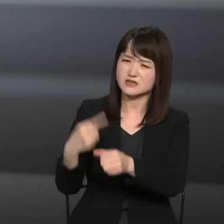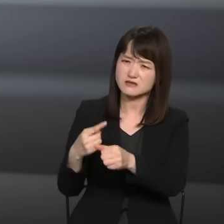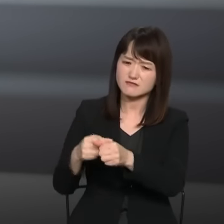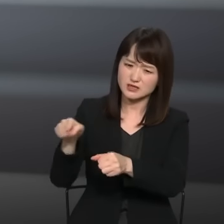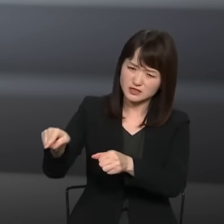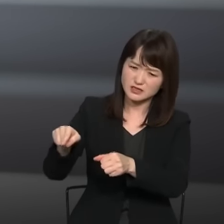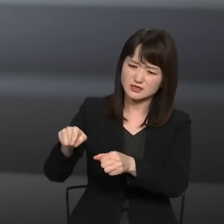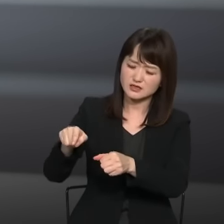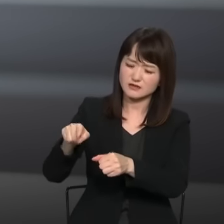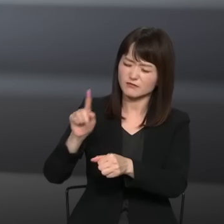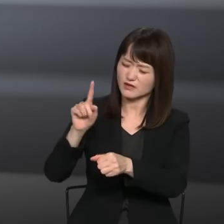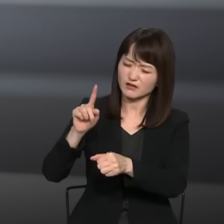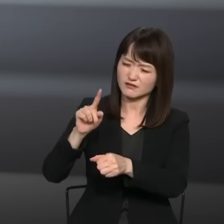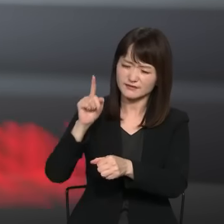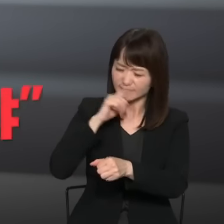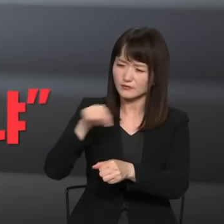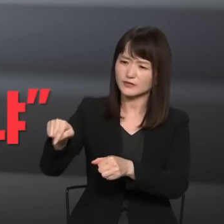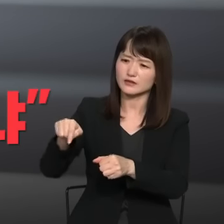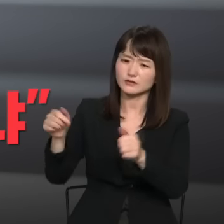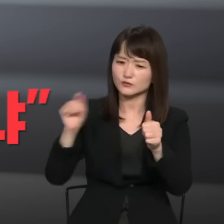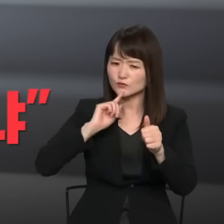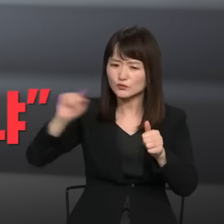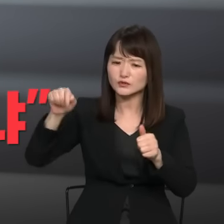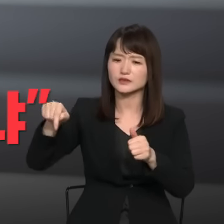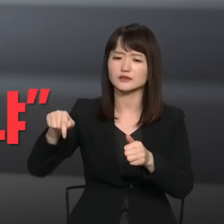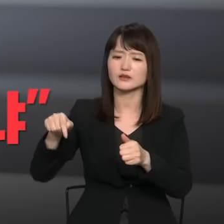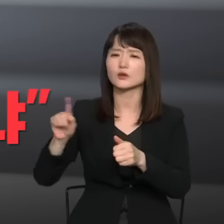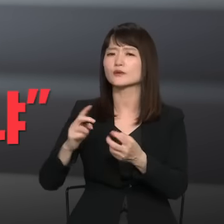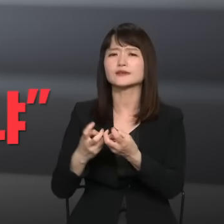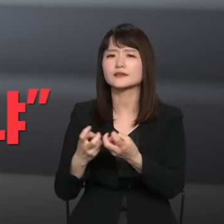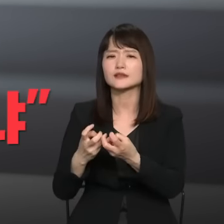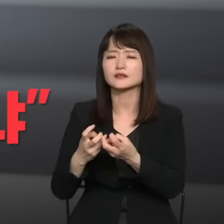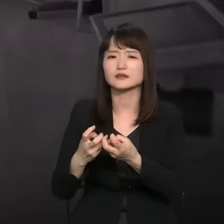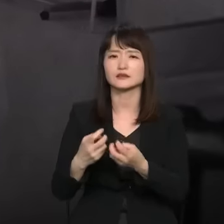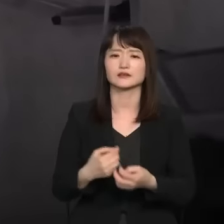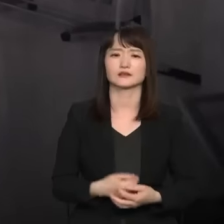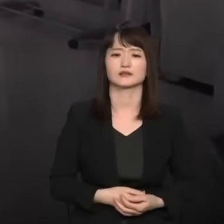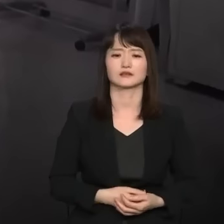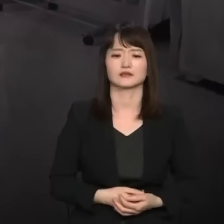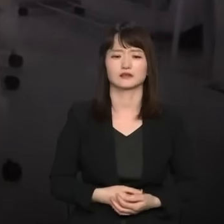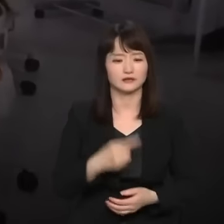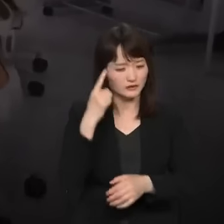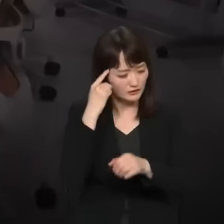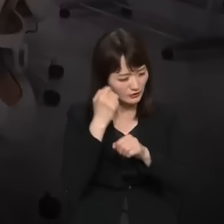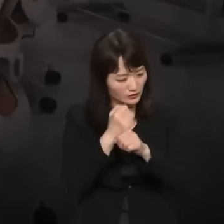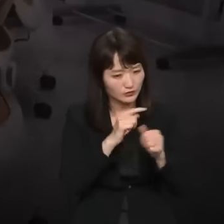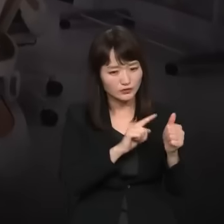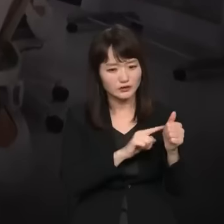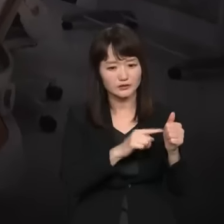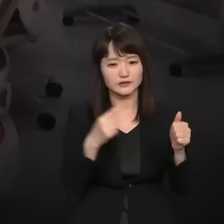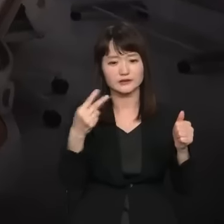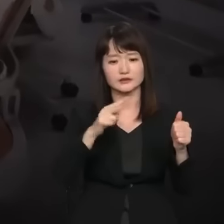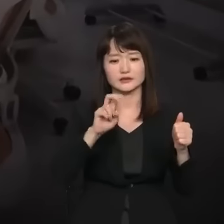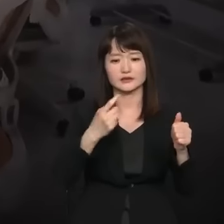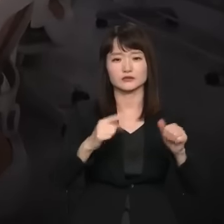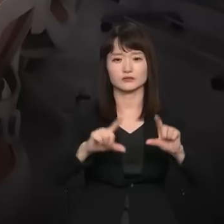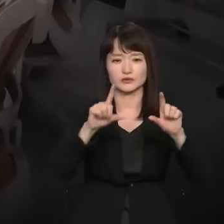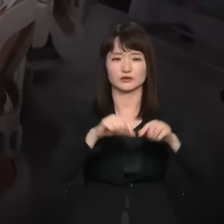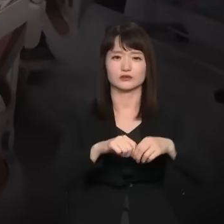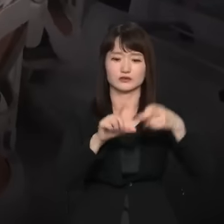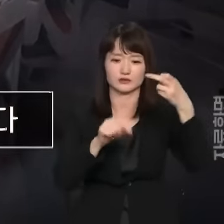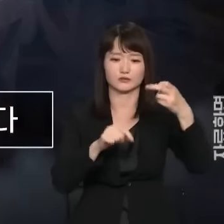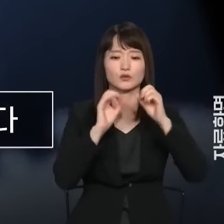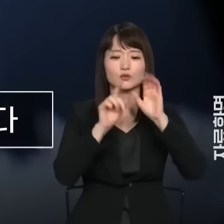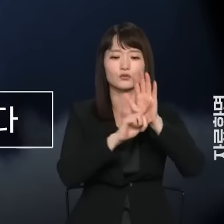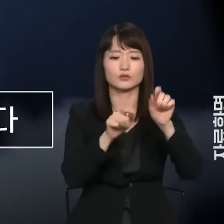아주 X를 해가지고 그 같은 어떻게 해야 되냐. 이 연구원은 2021년 12월 홍보팀장 근무